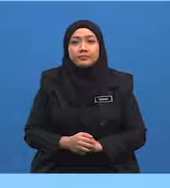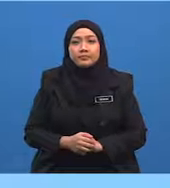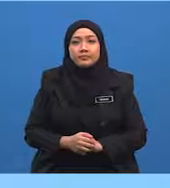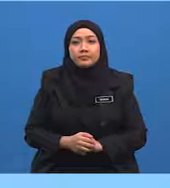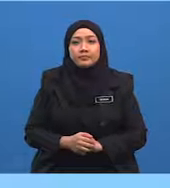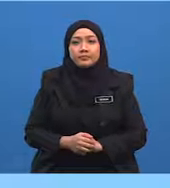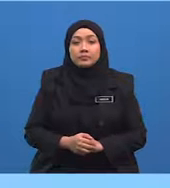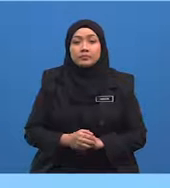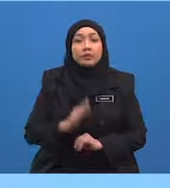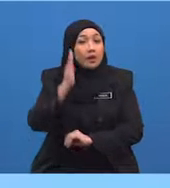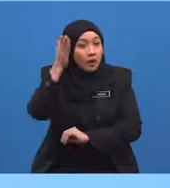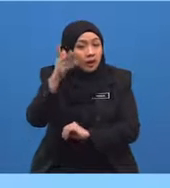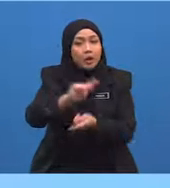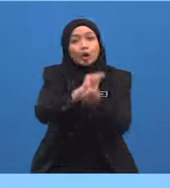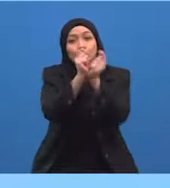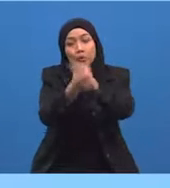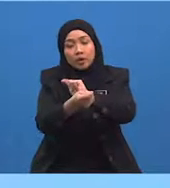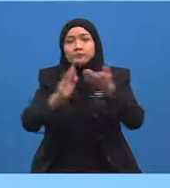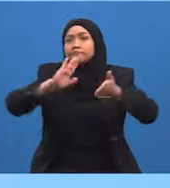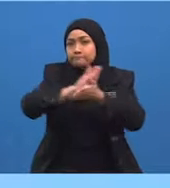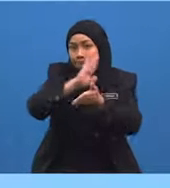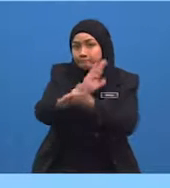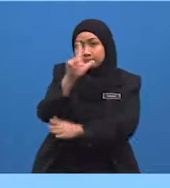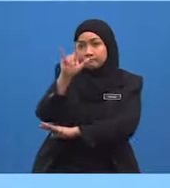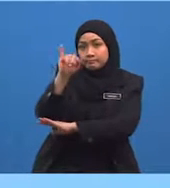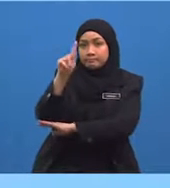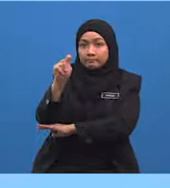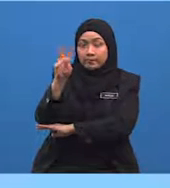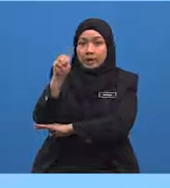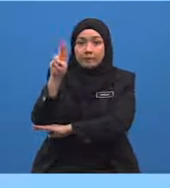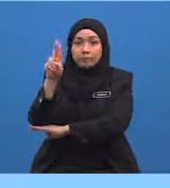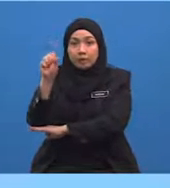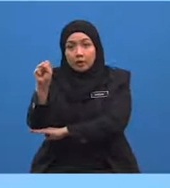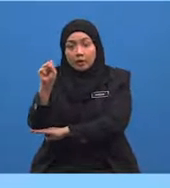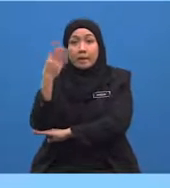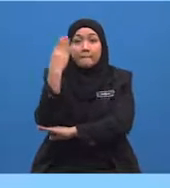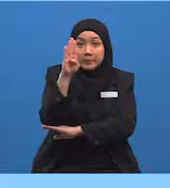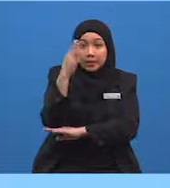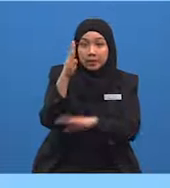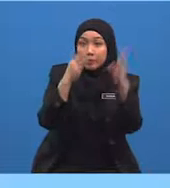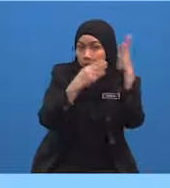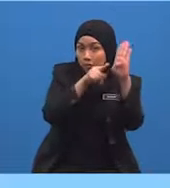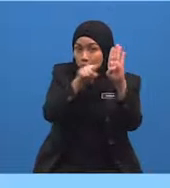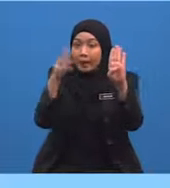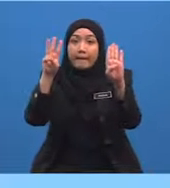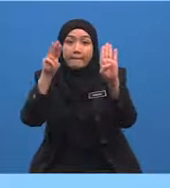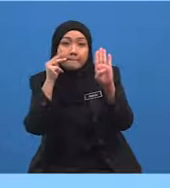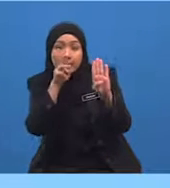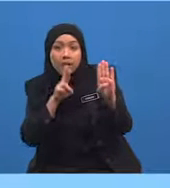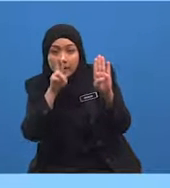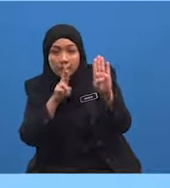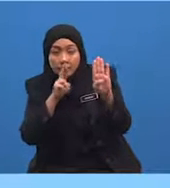Asid akan menukarkan kertas litmus biru kepada merah. Asid